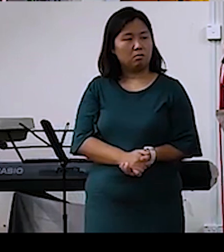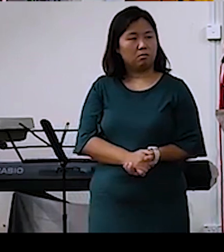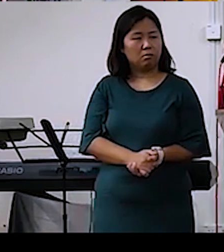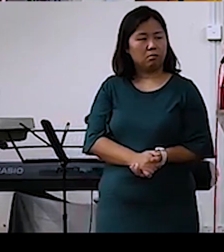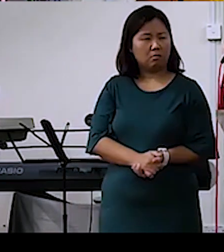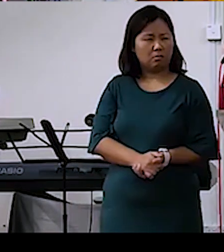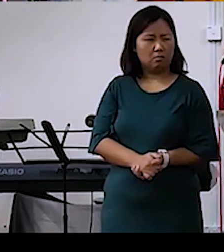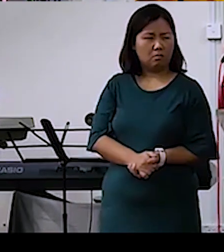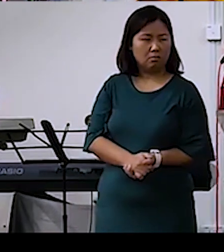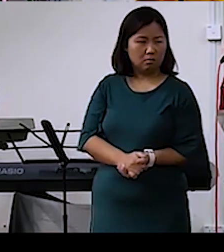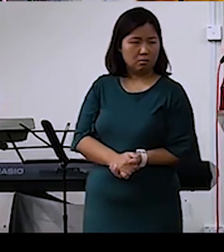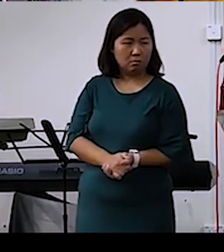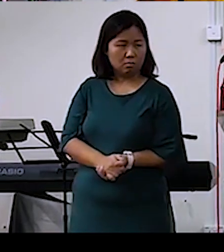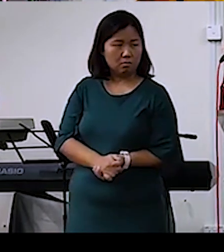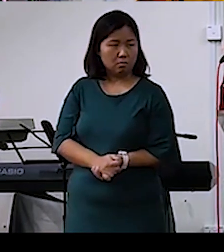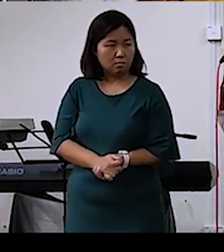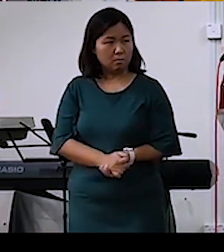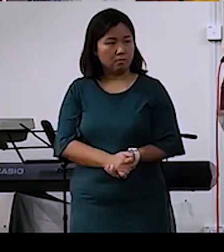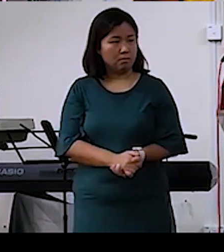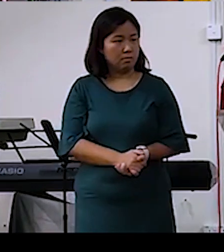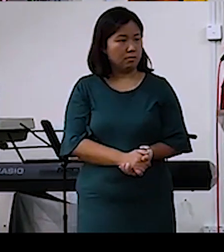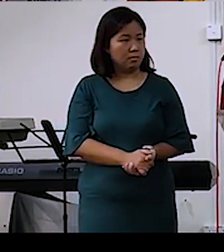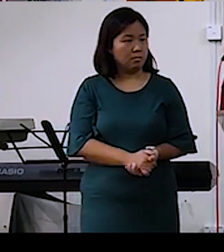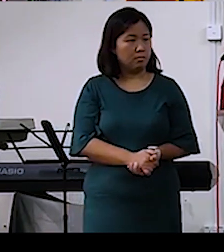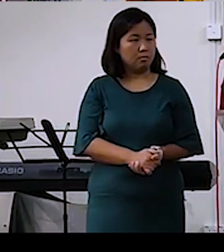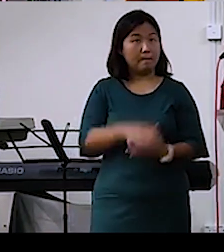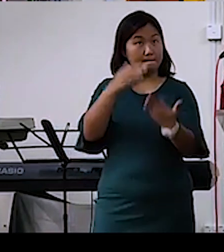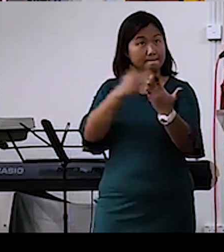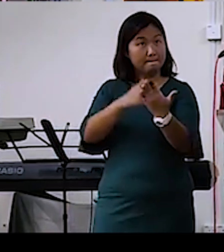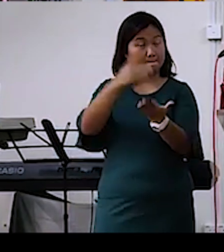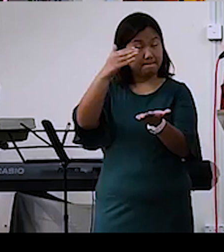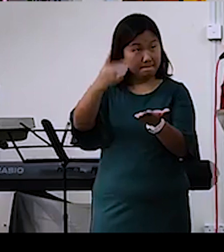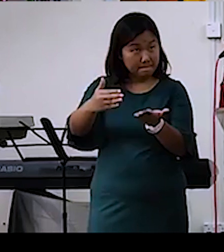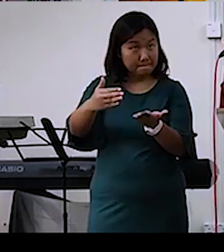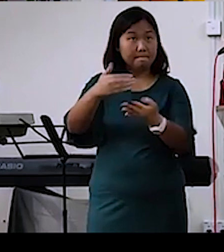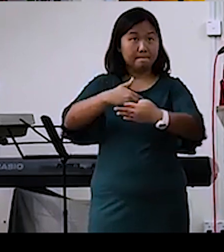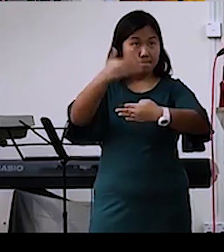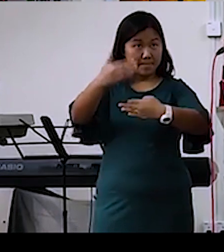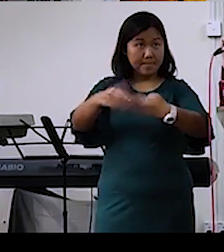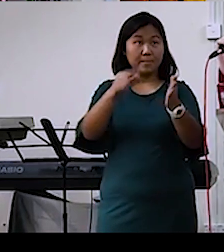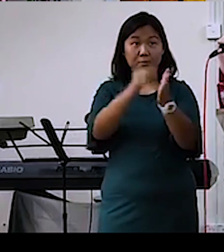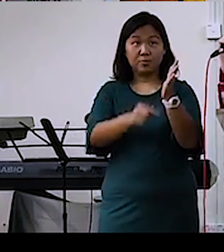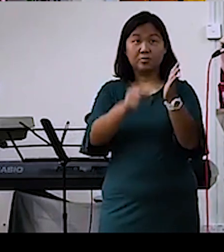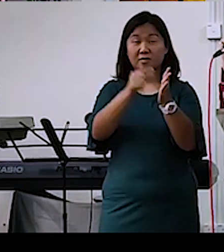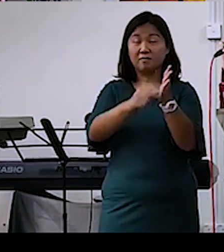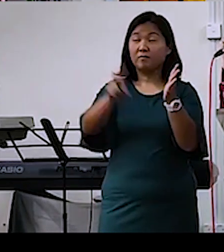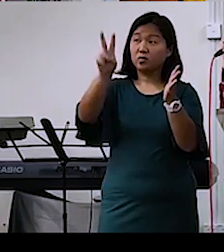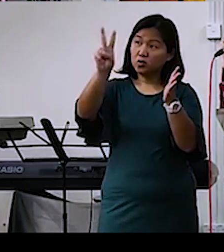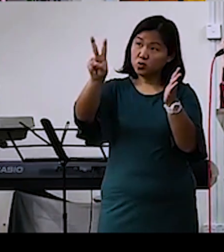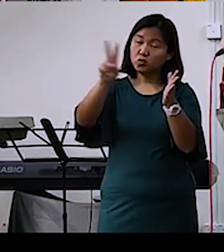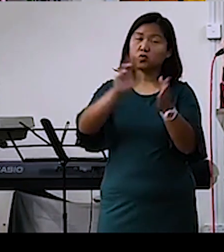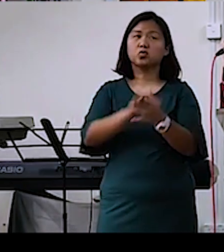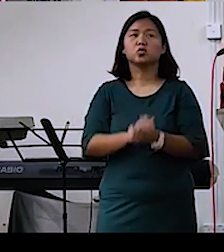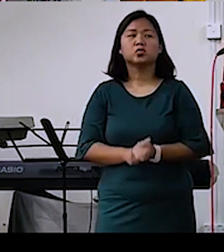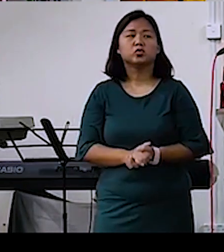意行。所以今天呢都看到在我们的当中。 Yeah, let's go to the next verse, okay? Verse 2a, I'm going to break the second